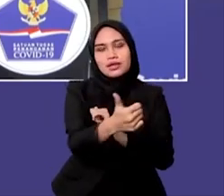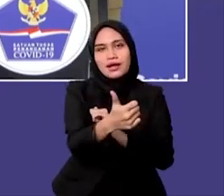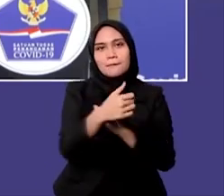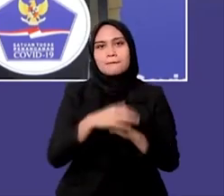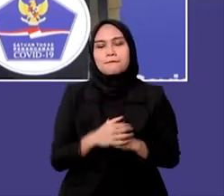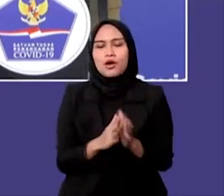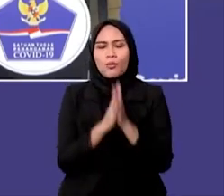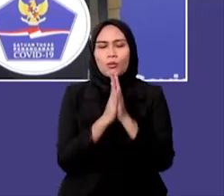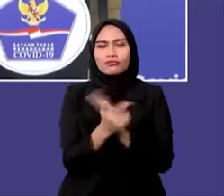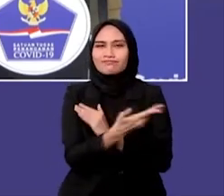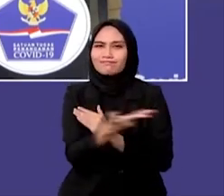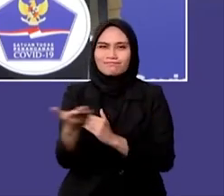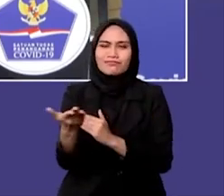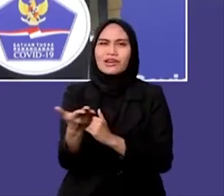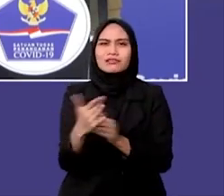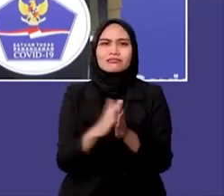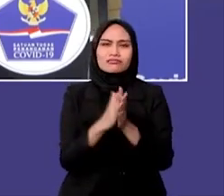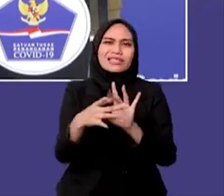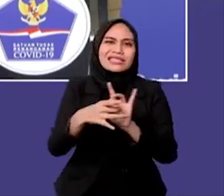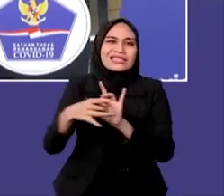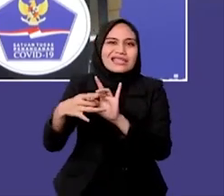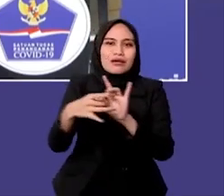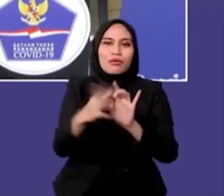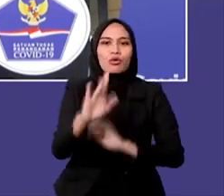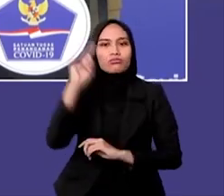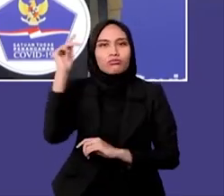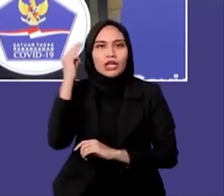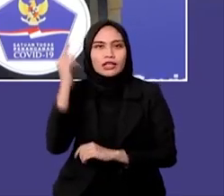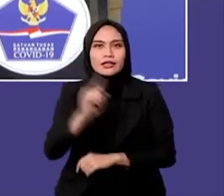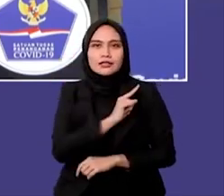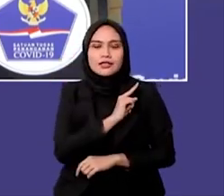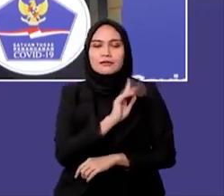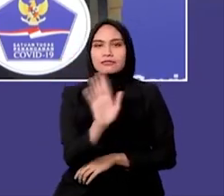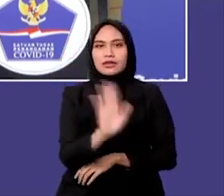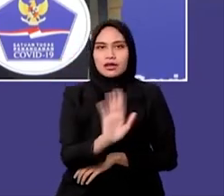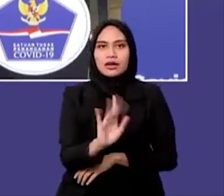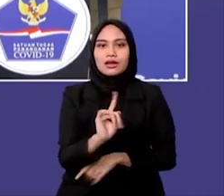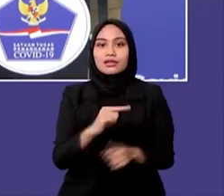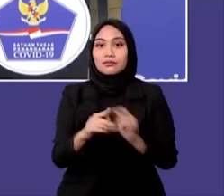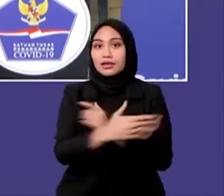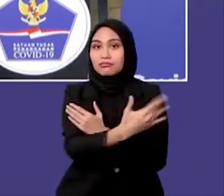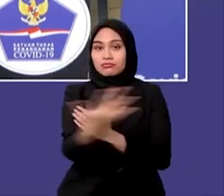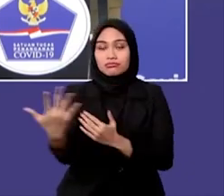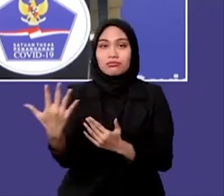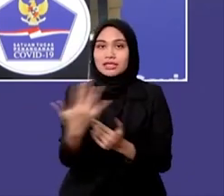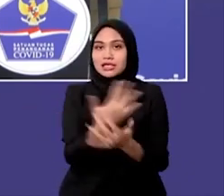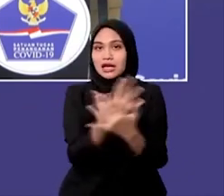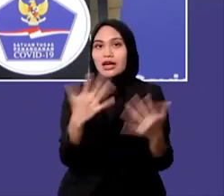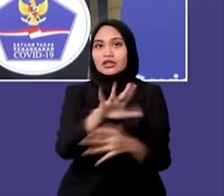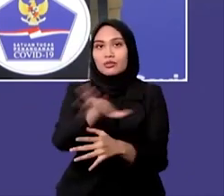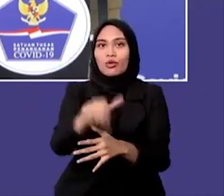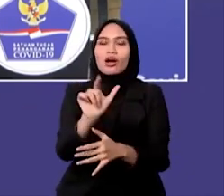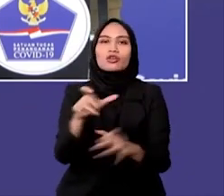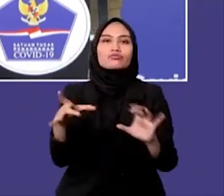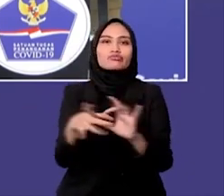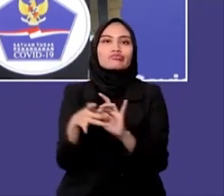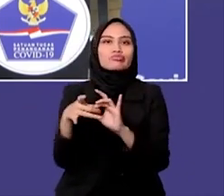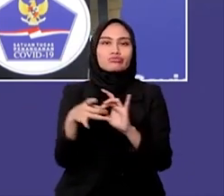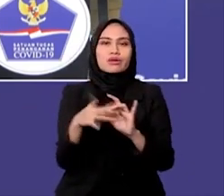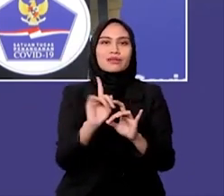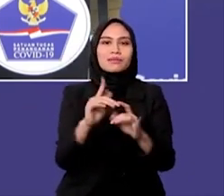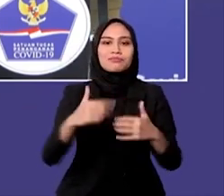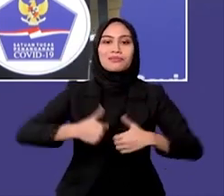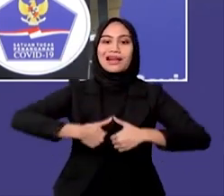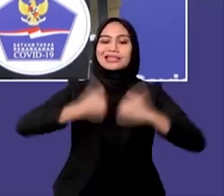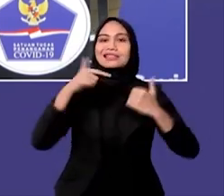perhatian semua pihak bukan hanya pemerintah tetapi juga seluruh masyarakat karena keberhasilan kita disumbang oleh